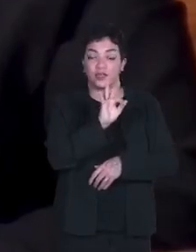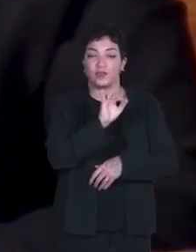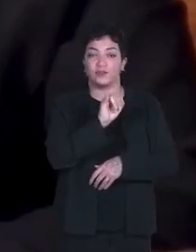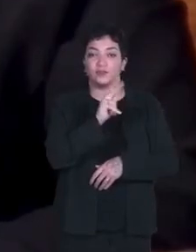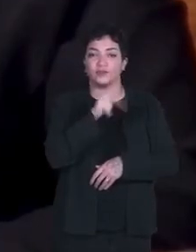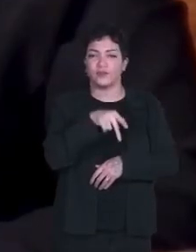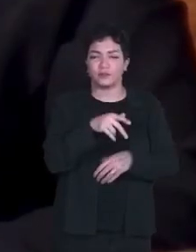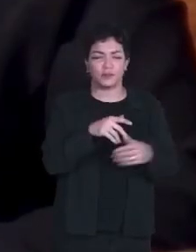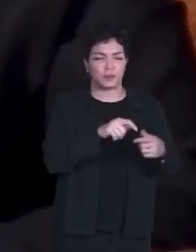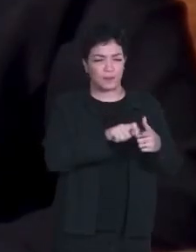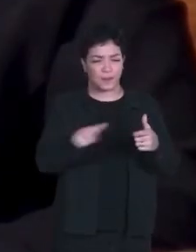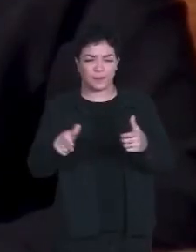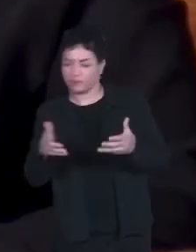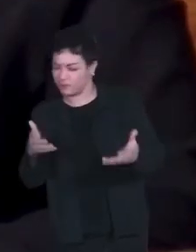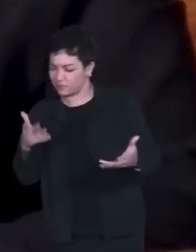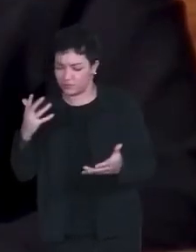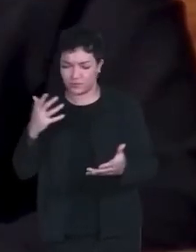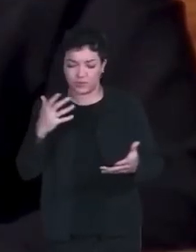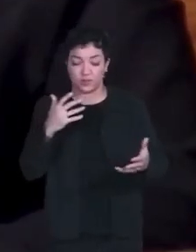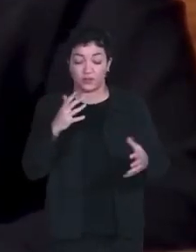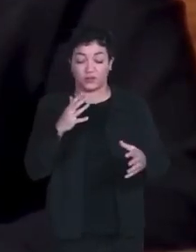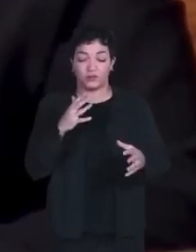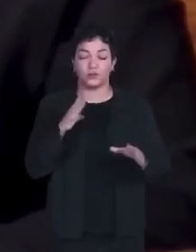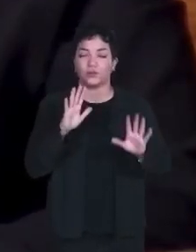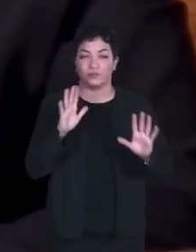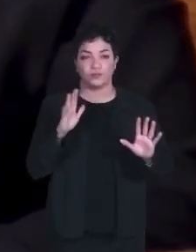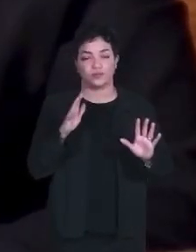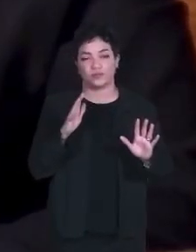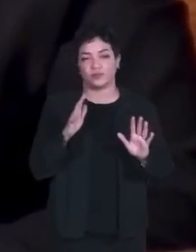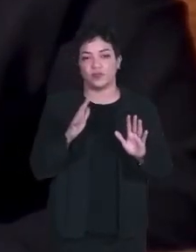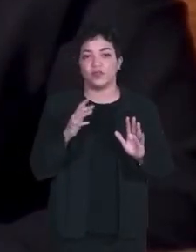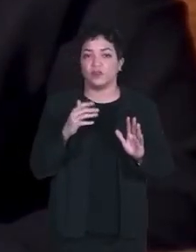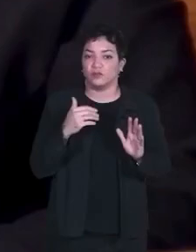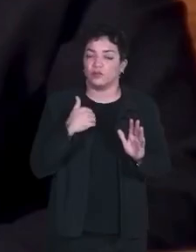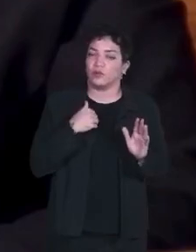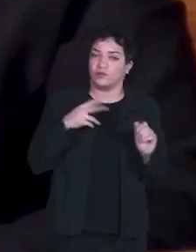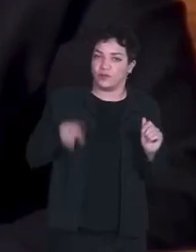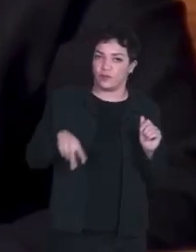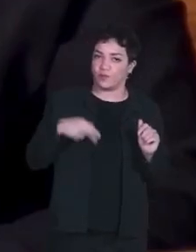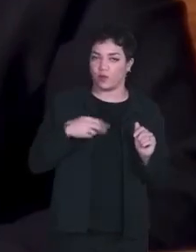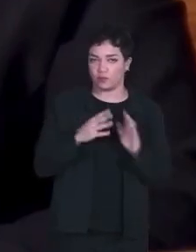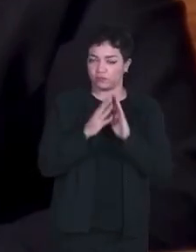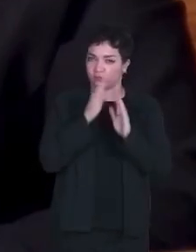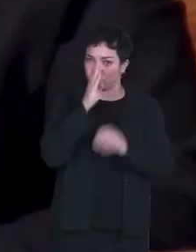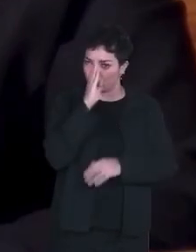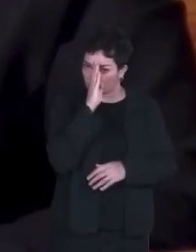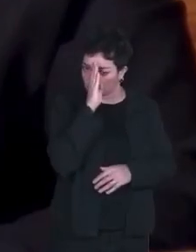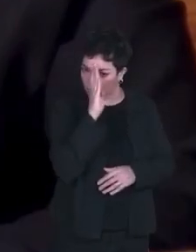coup, faites confiance à mon intégrité là-dessus. Je vais être solennel.